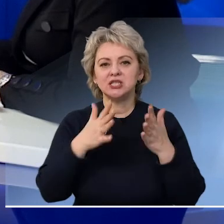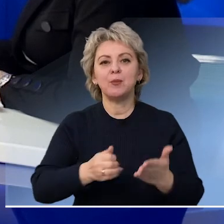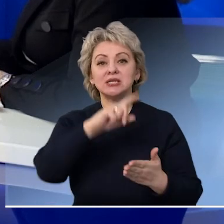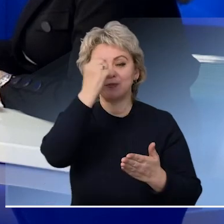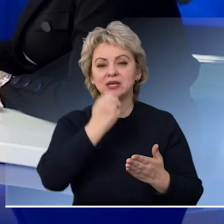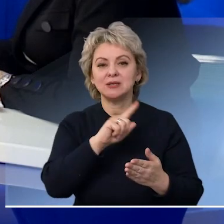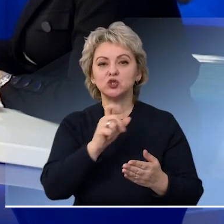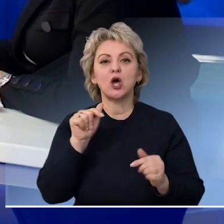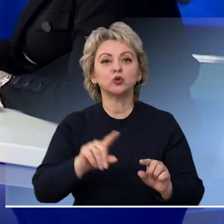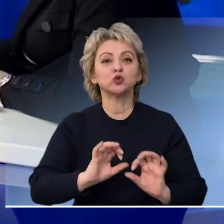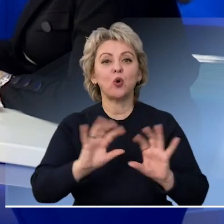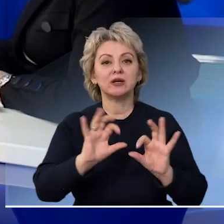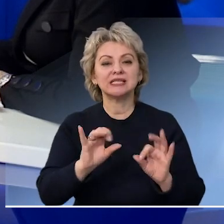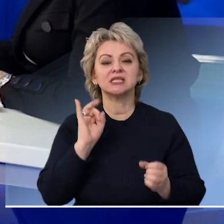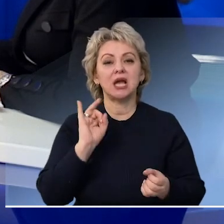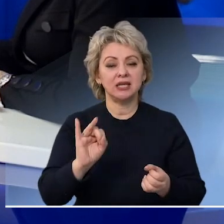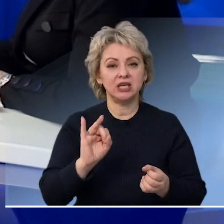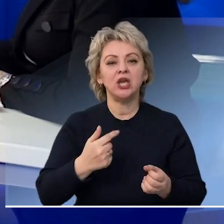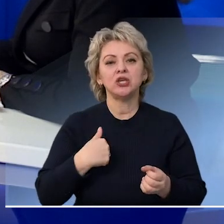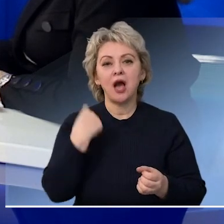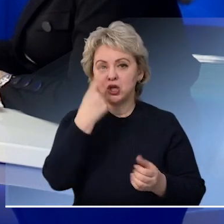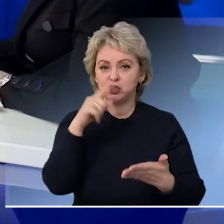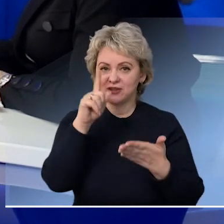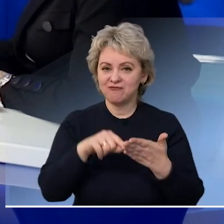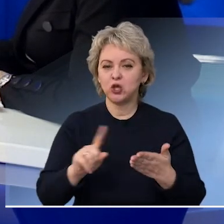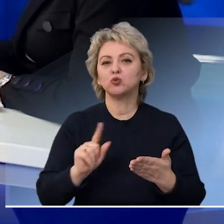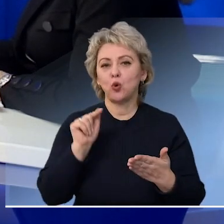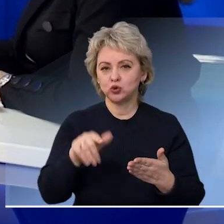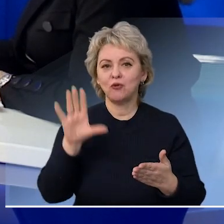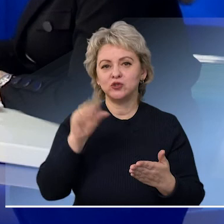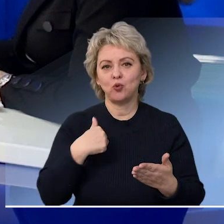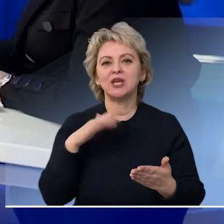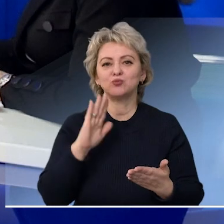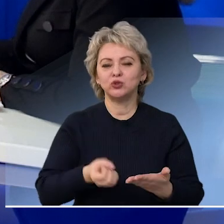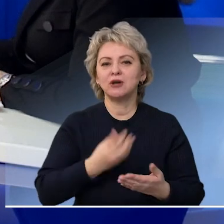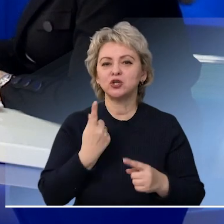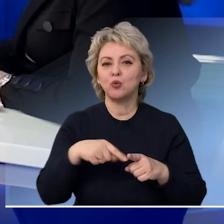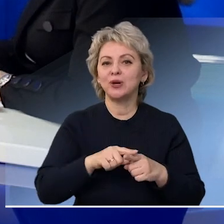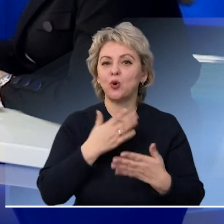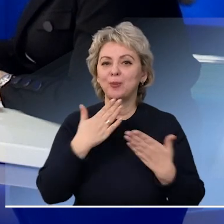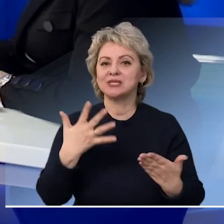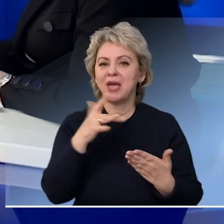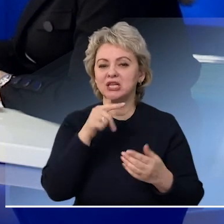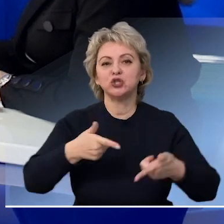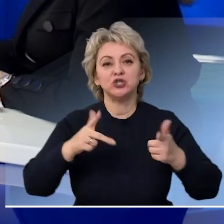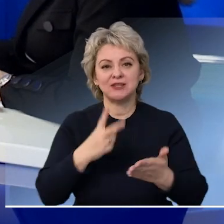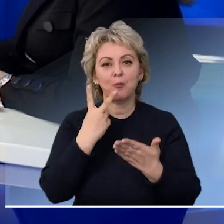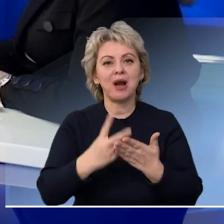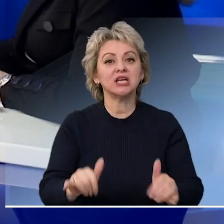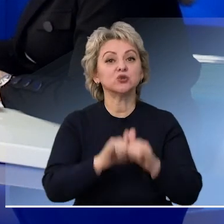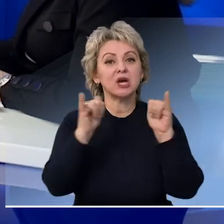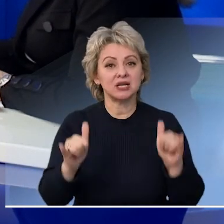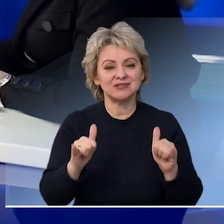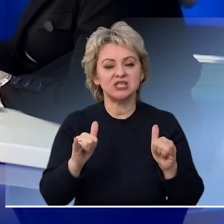большое. Спасибо за то, что рассказали, и я лично верю в то, что все у нас будет хорошо, потому что последние 5 лет действительно